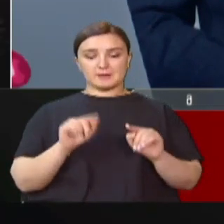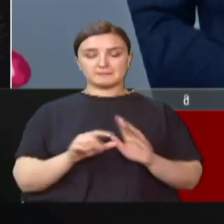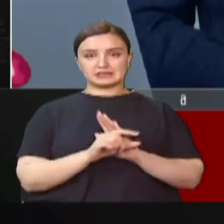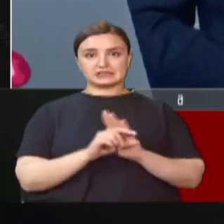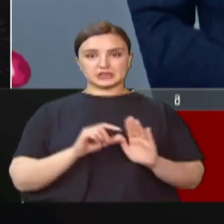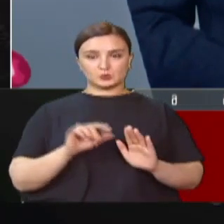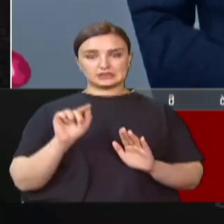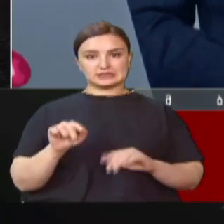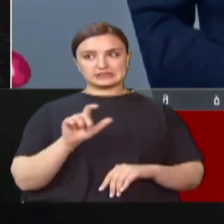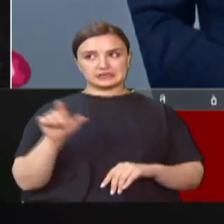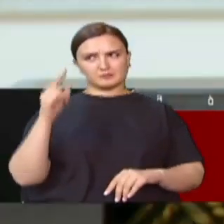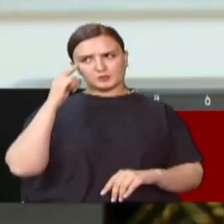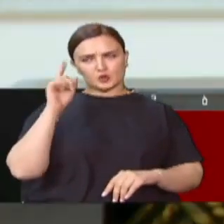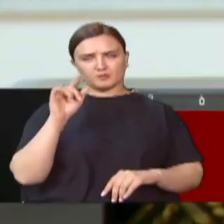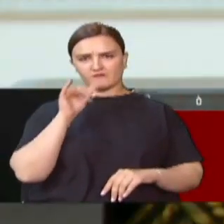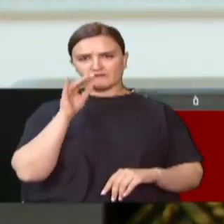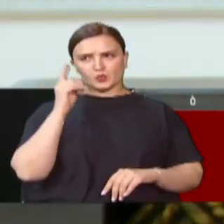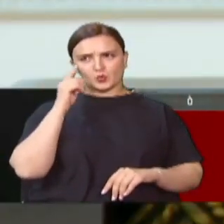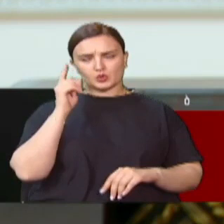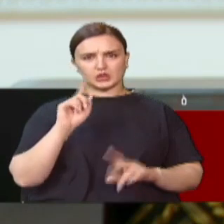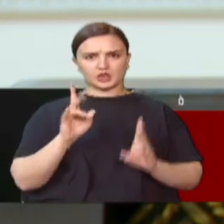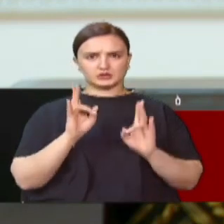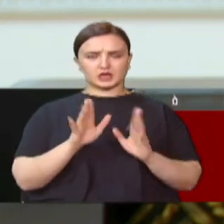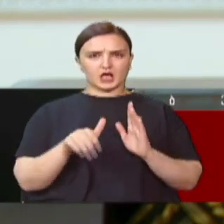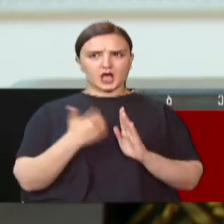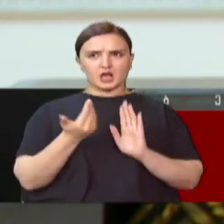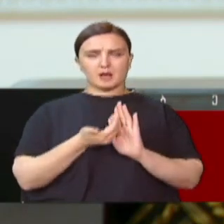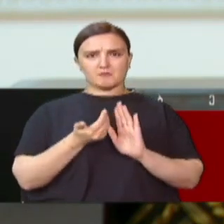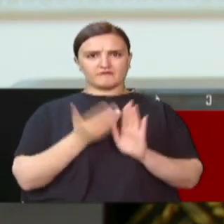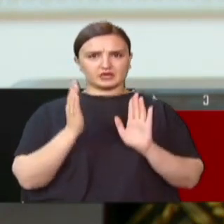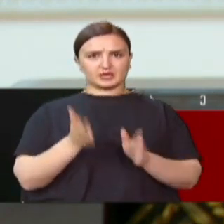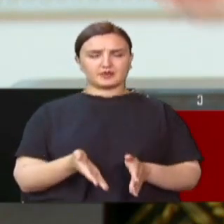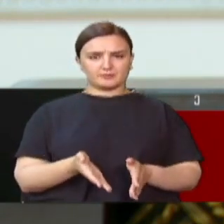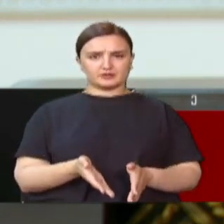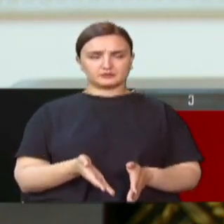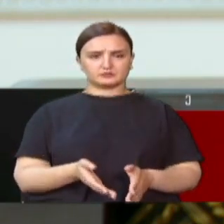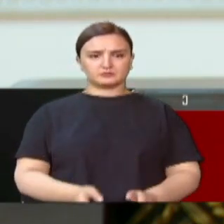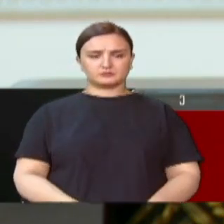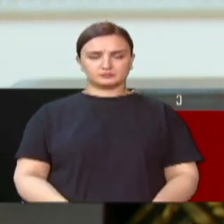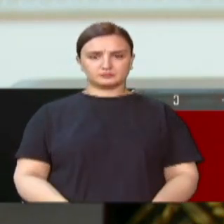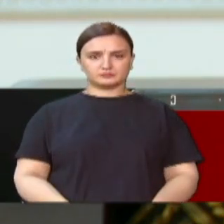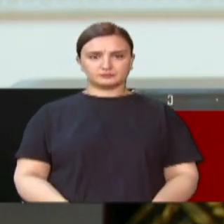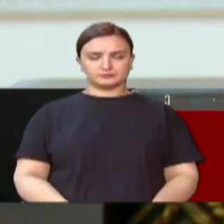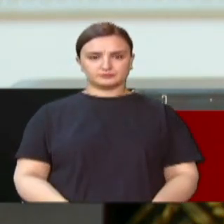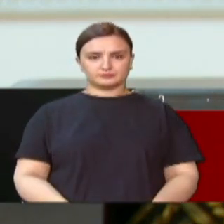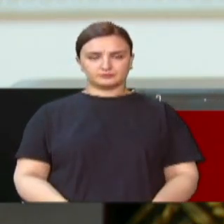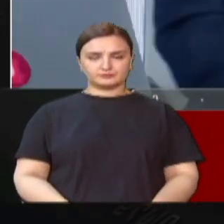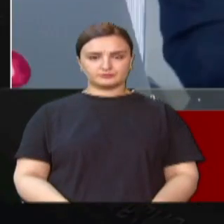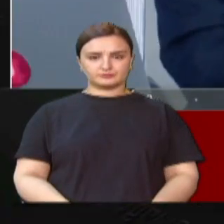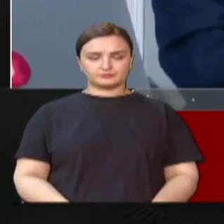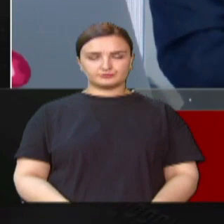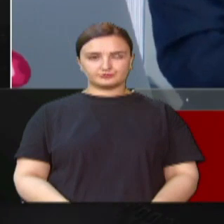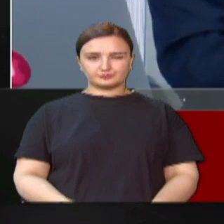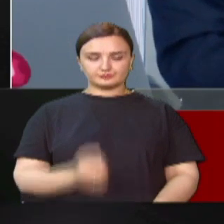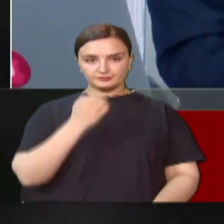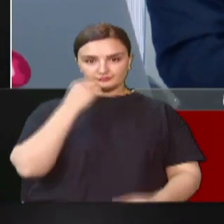status, isini picrobero, mat tauzar da ncemi ahali ambaui, e kneba tukwe, da, ratkma unde damar stabien, arčenu și marlu bagadat se